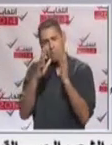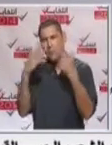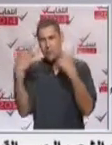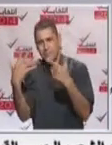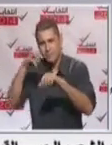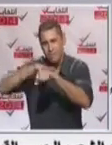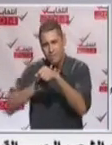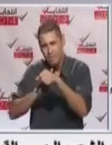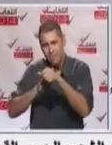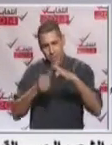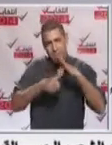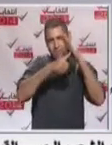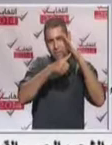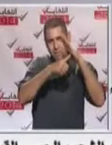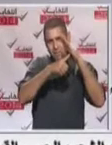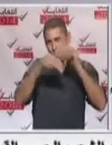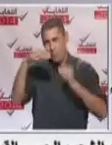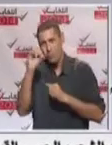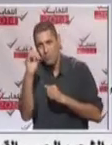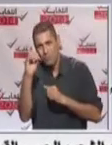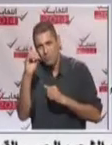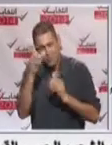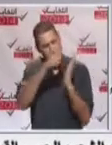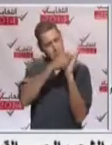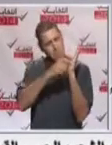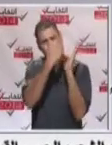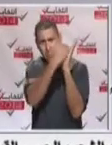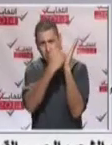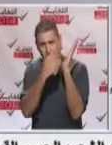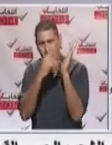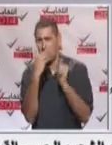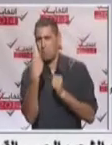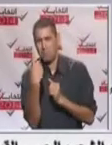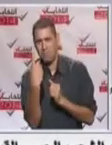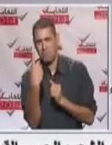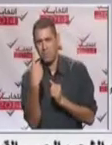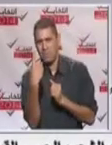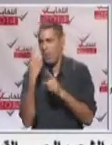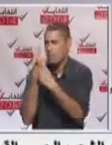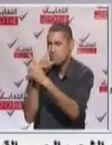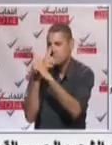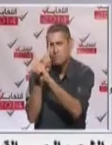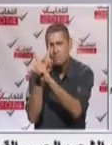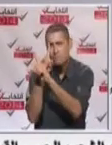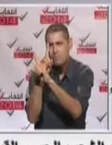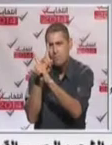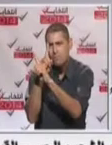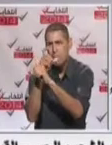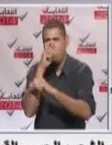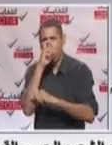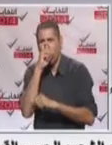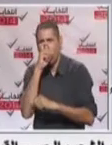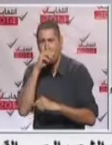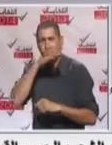7 ولايات ورئيسها السيد محمد الدريدي ذات برنامج موحد ندافع عنه جميعا كالهوية العربية ودين